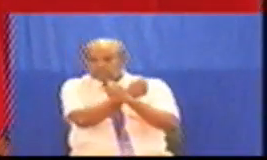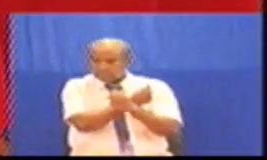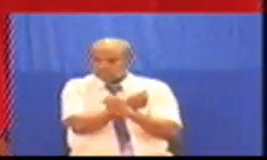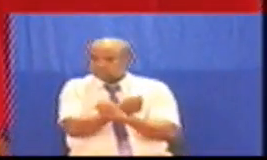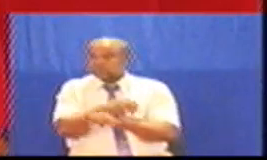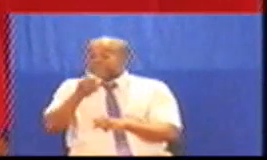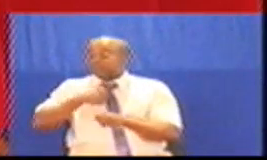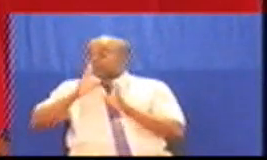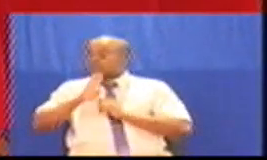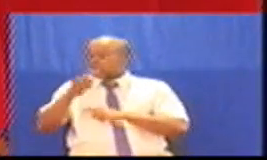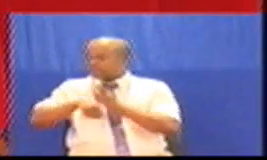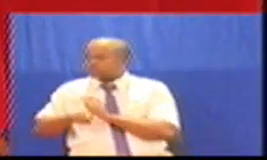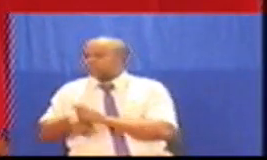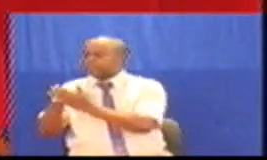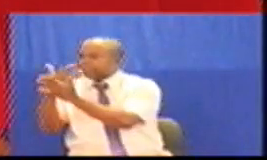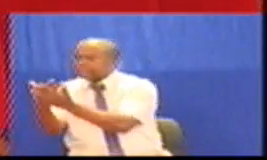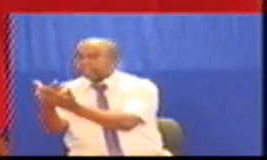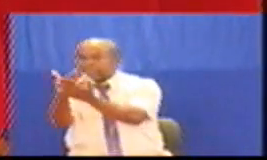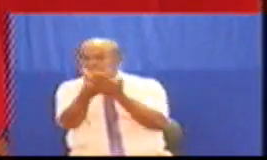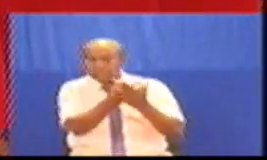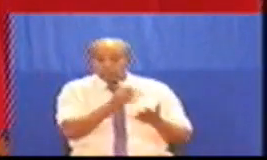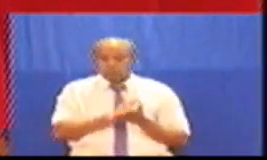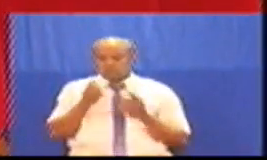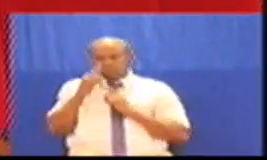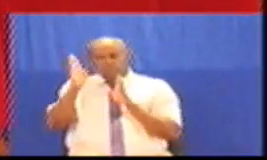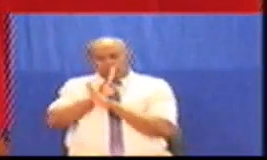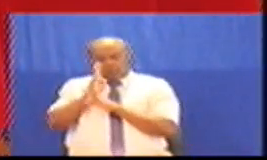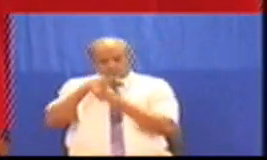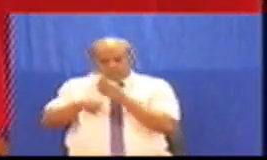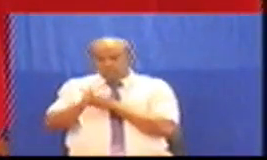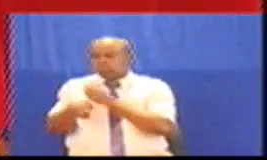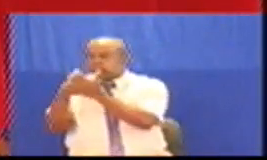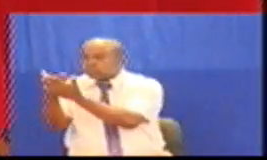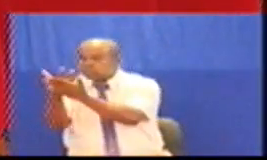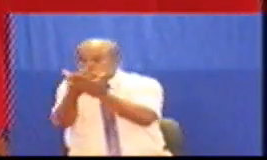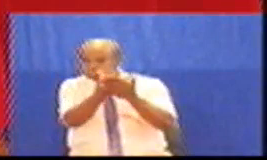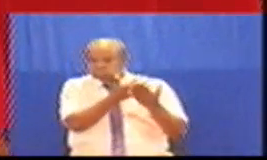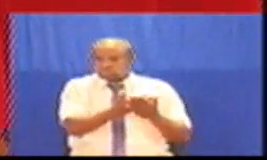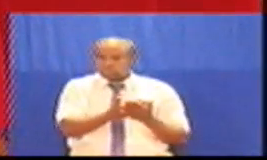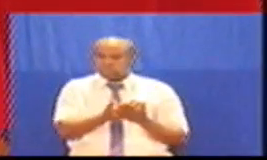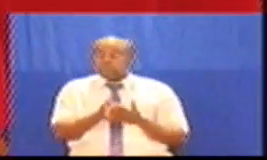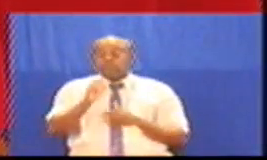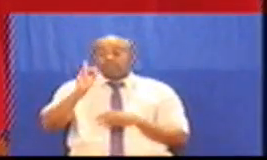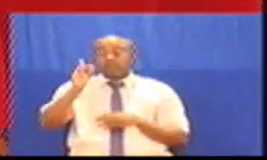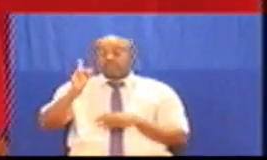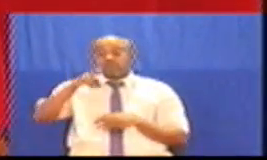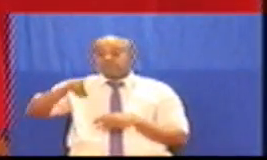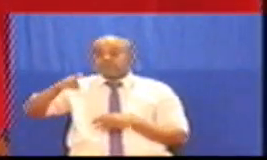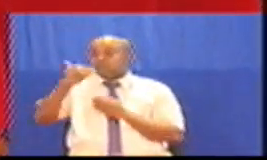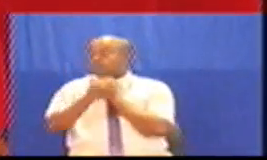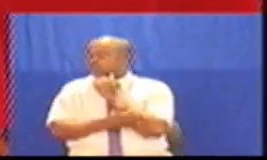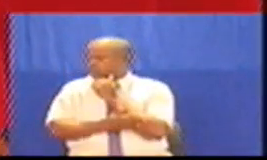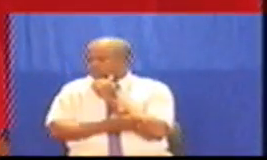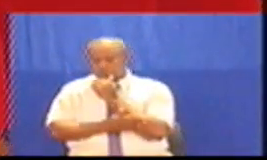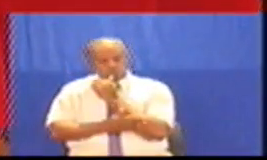Nimetembelea magereza, nimeona hali ya mle ndani tukiwa na DPP. DPP amesamehe mahabusu